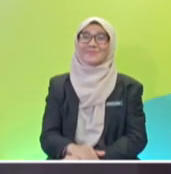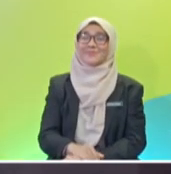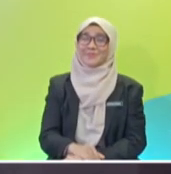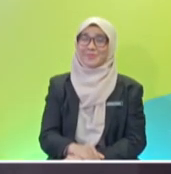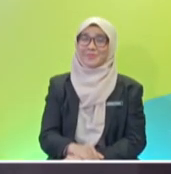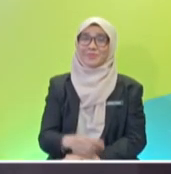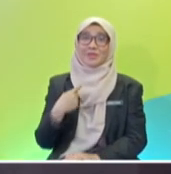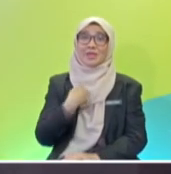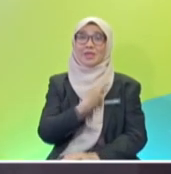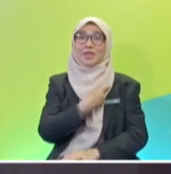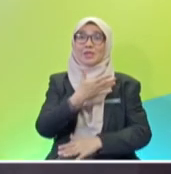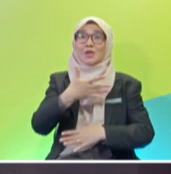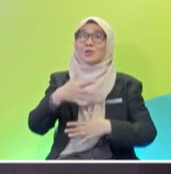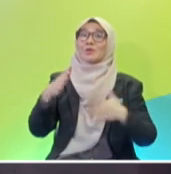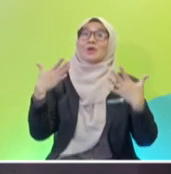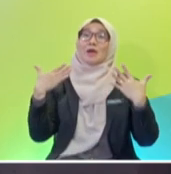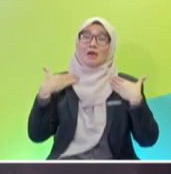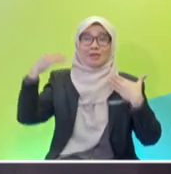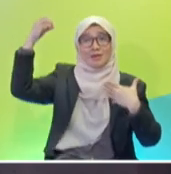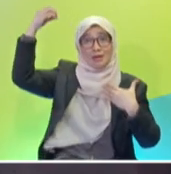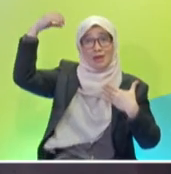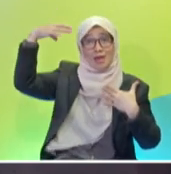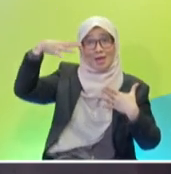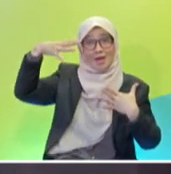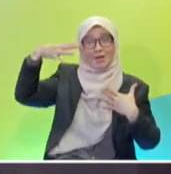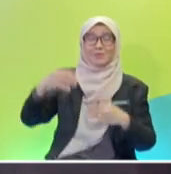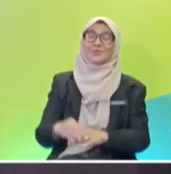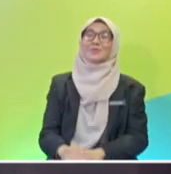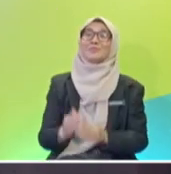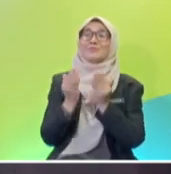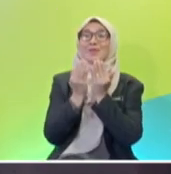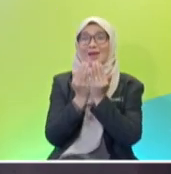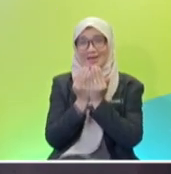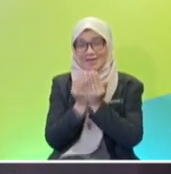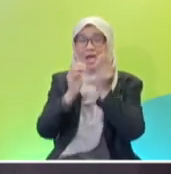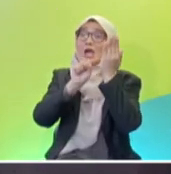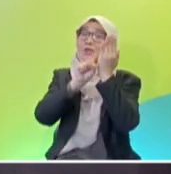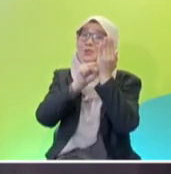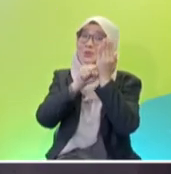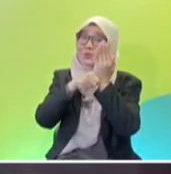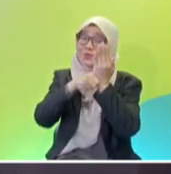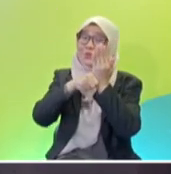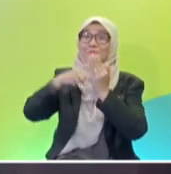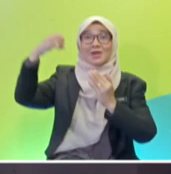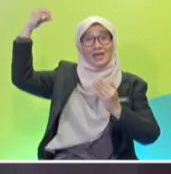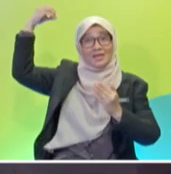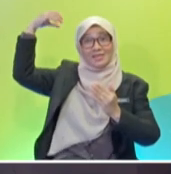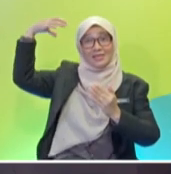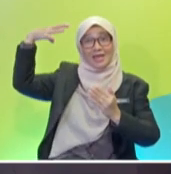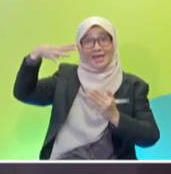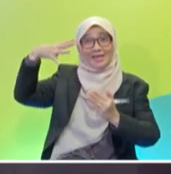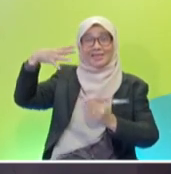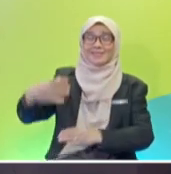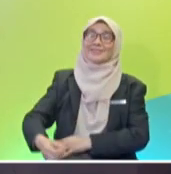sudah diterangi lampu sekarang cikgu ya. Okey, syukur ada sumber cahaya. Syukur ada sumber cahaya betul tu. Dan